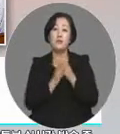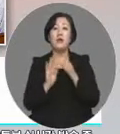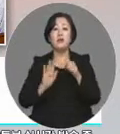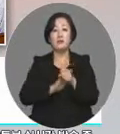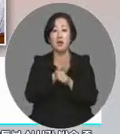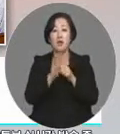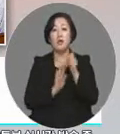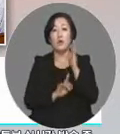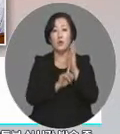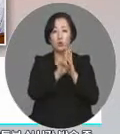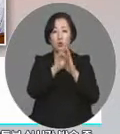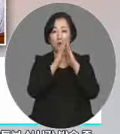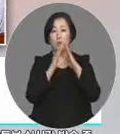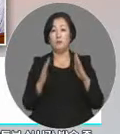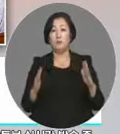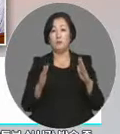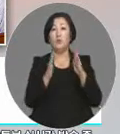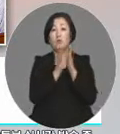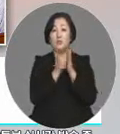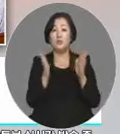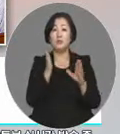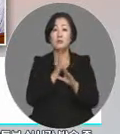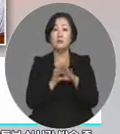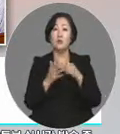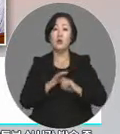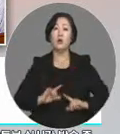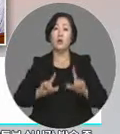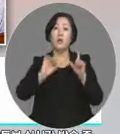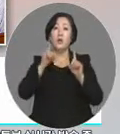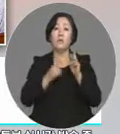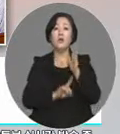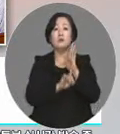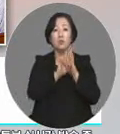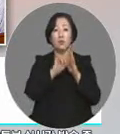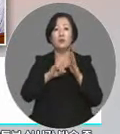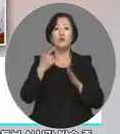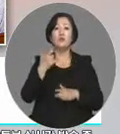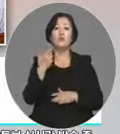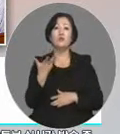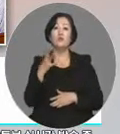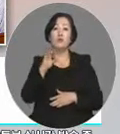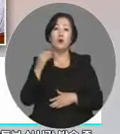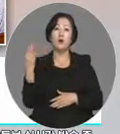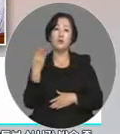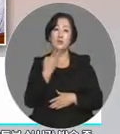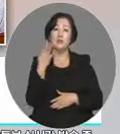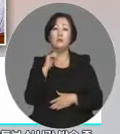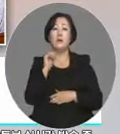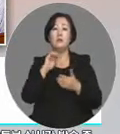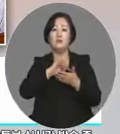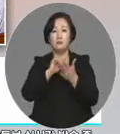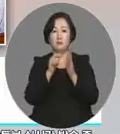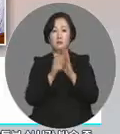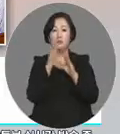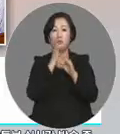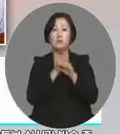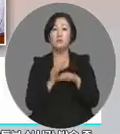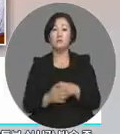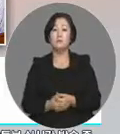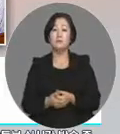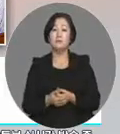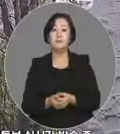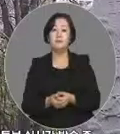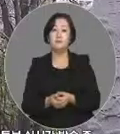사랑의 온도탑도 어김없이 등장했는데요. 올해 백도는 69억 4천만 원입니다. 김예은 기자입니다.